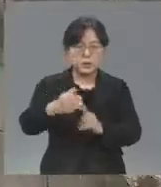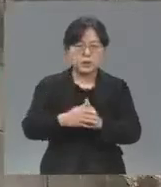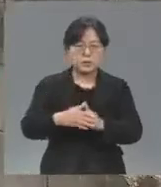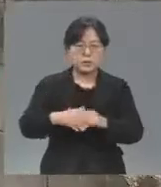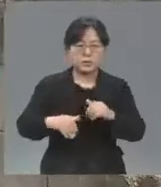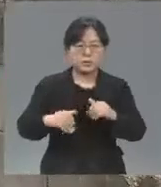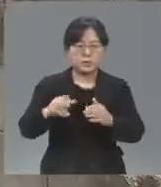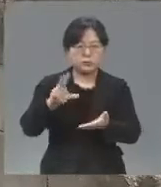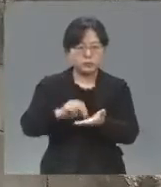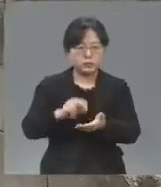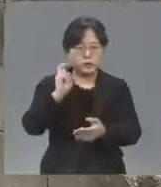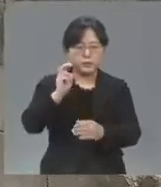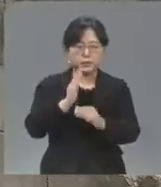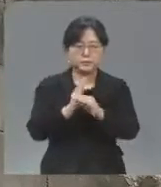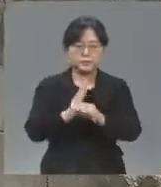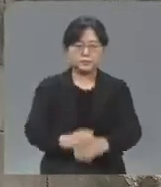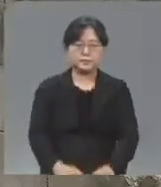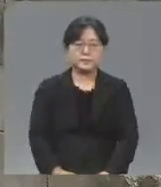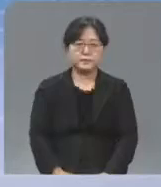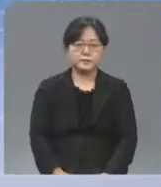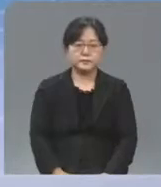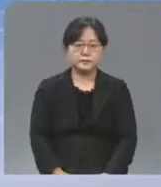차질이 예상됩니다.